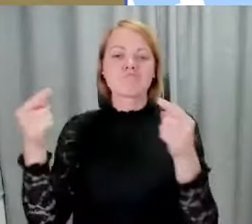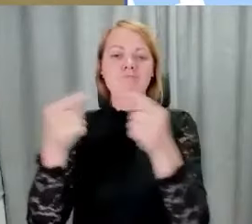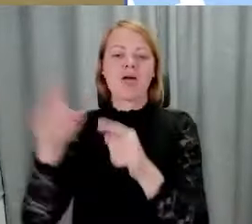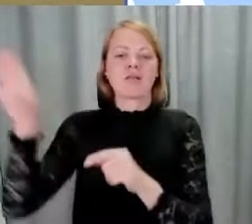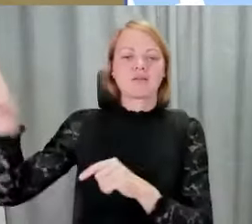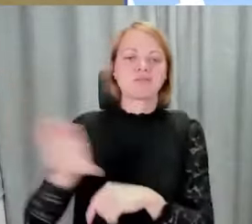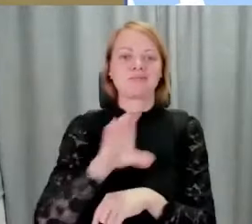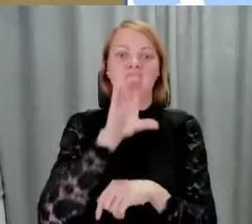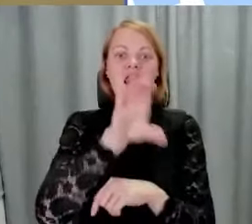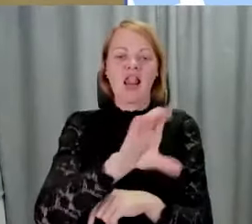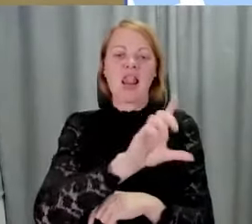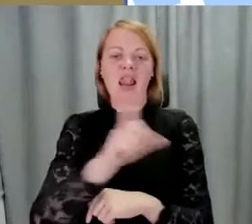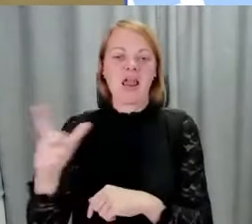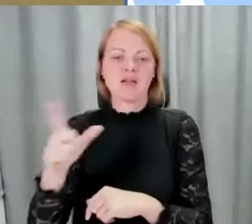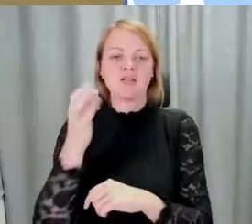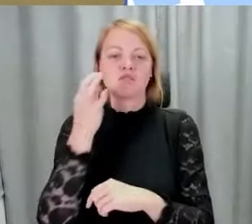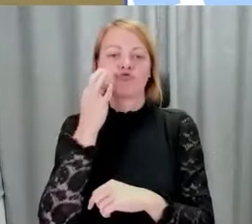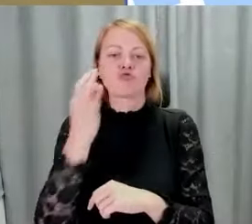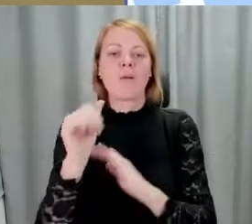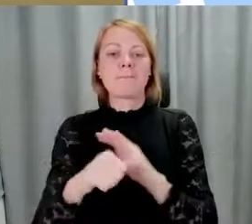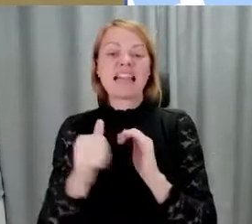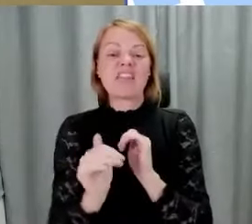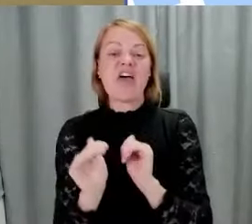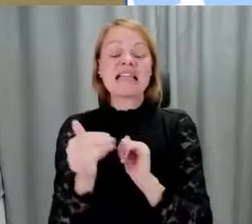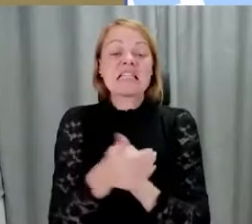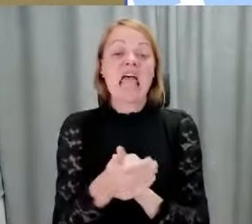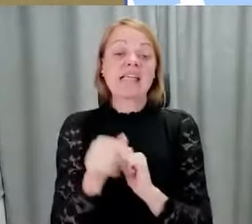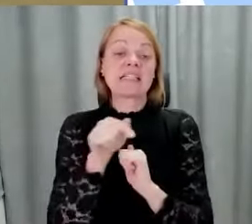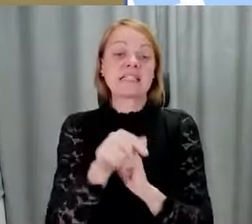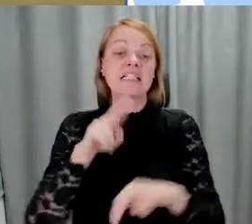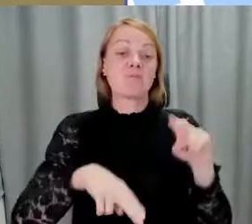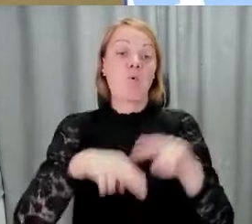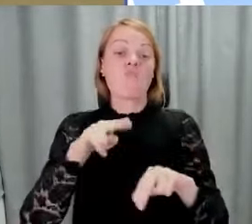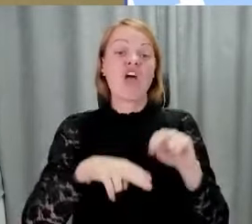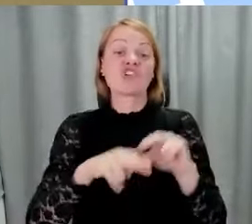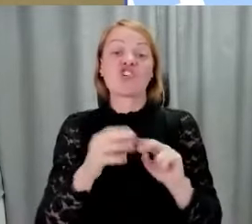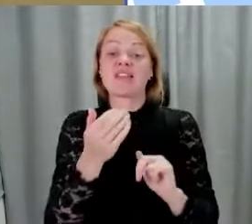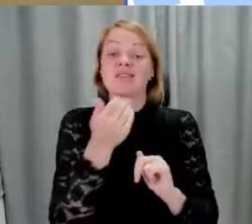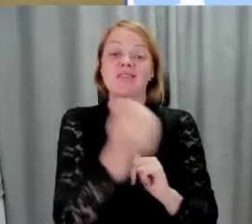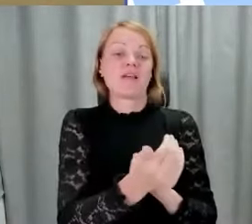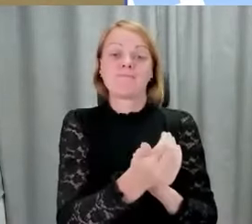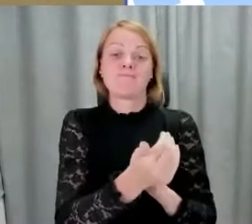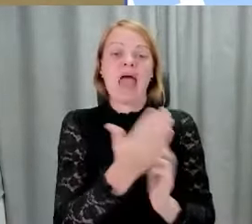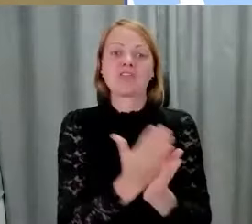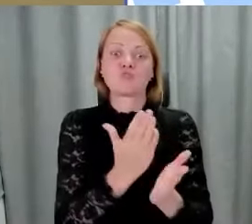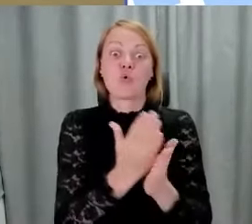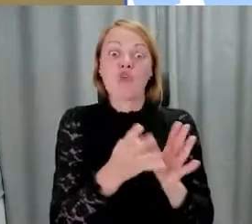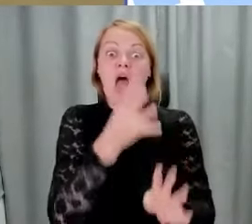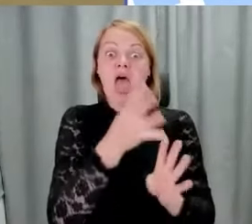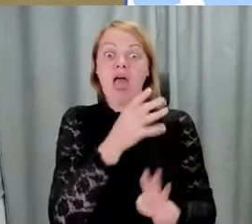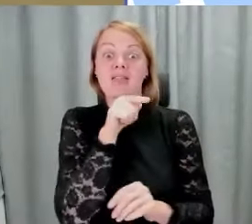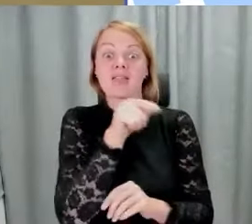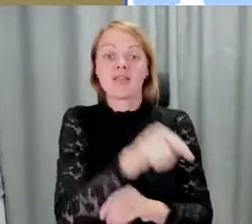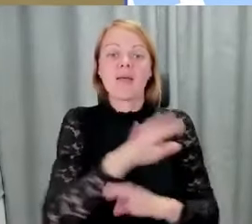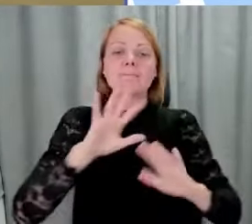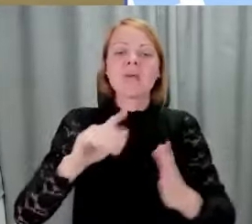līdzekļus atvēlēt tieši patvērtnes izbūvēšanai jau esošajās ēkās. Bet